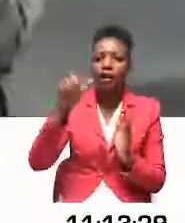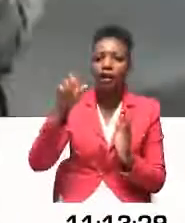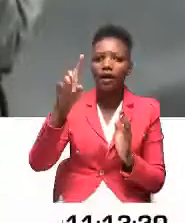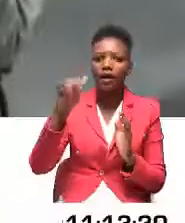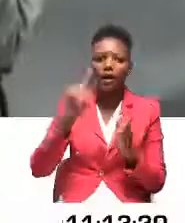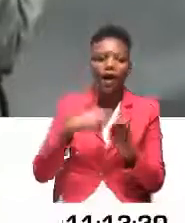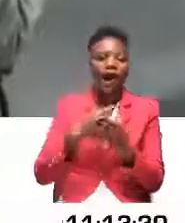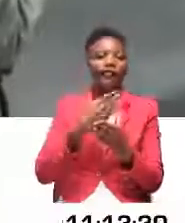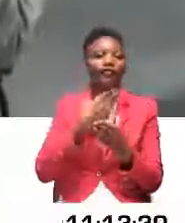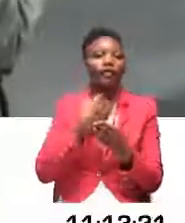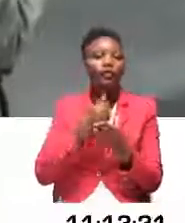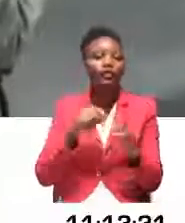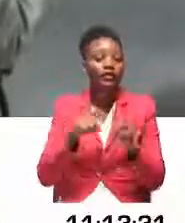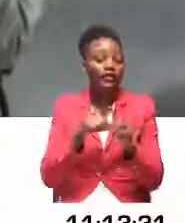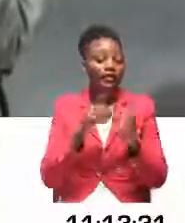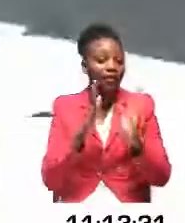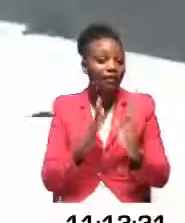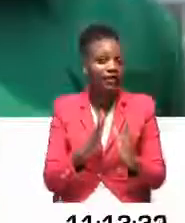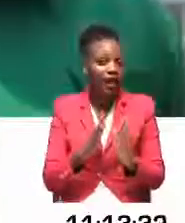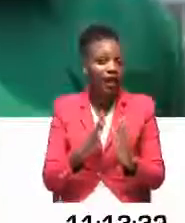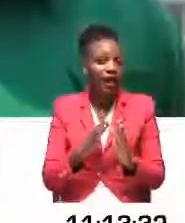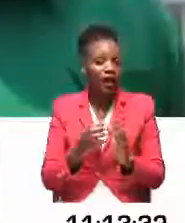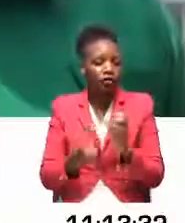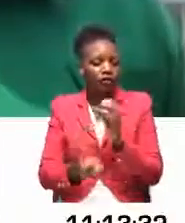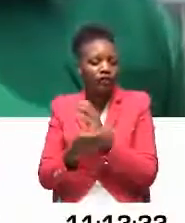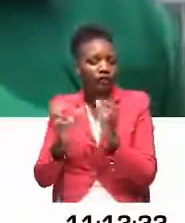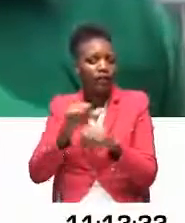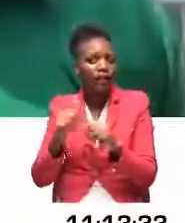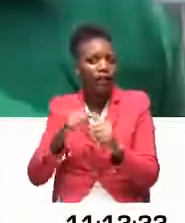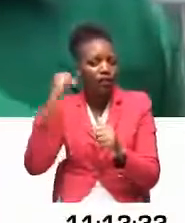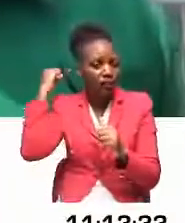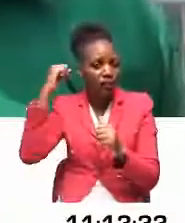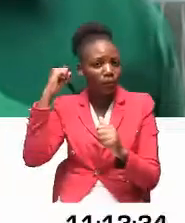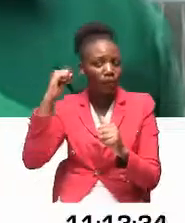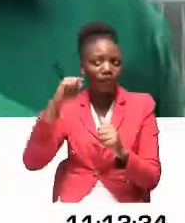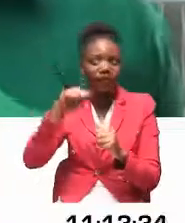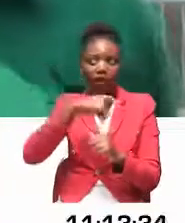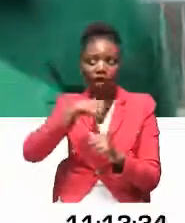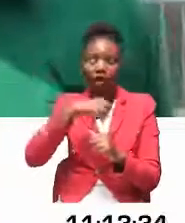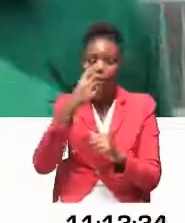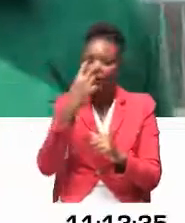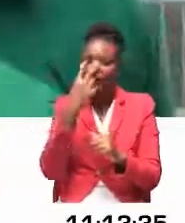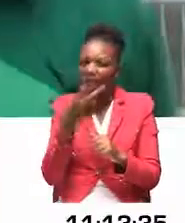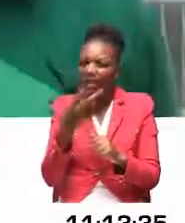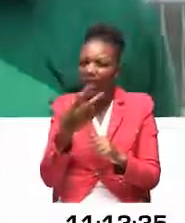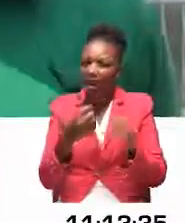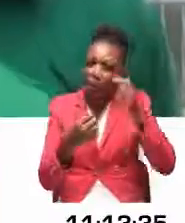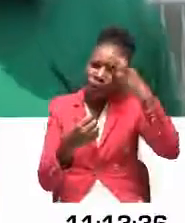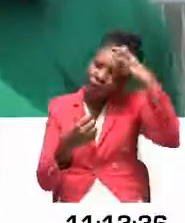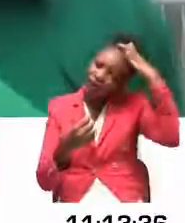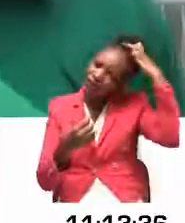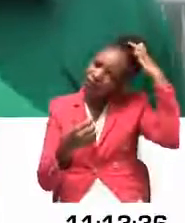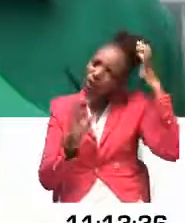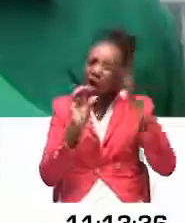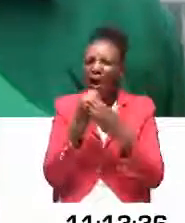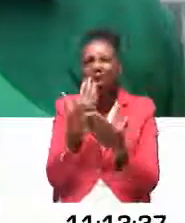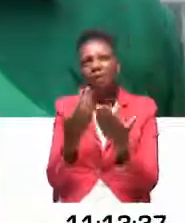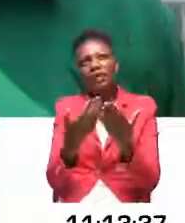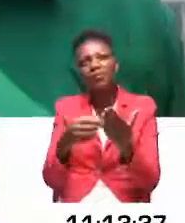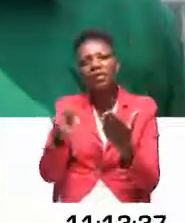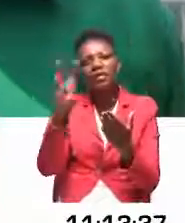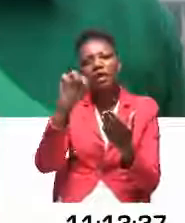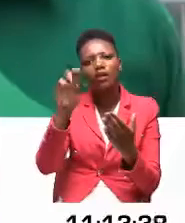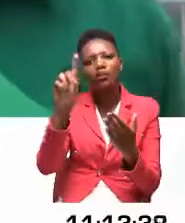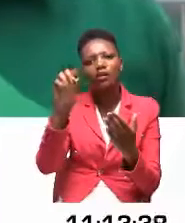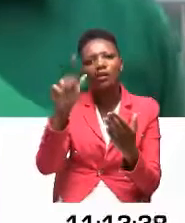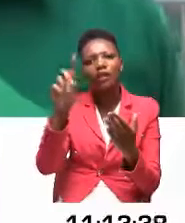kuwapa shime vigogo siasa magharibi Ya Kenya Sisi hatujawah Ona kiongozi wetu Moses wetangula ama ozi msal mdavadi